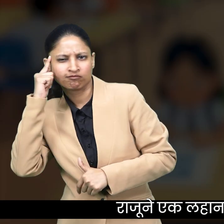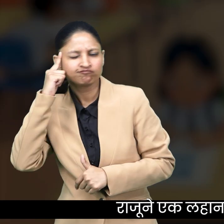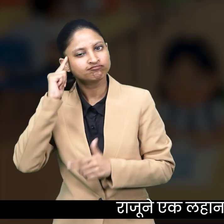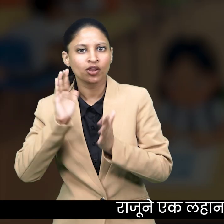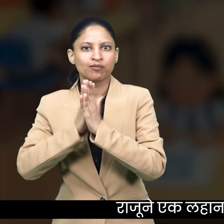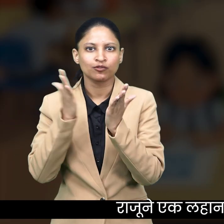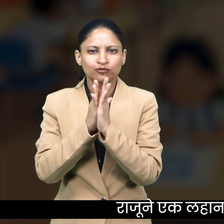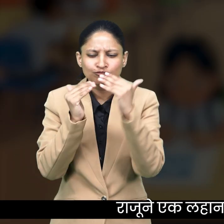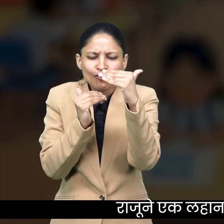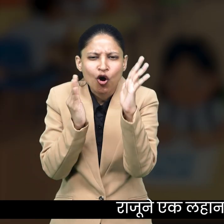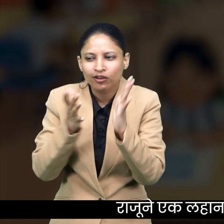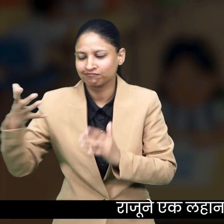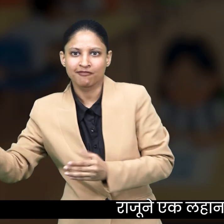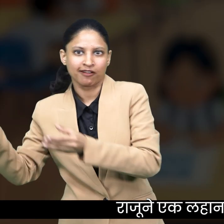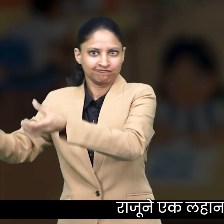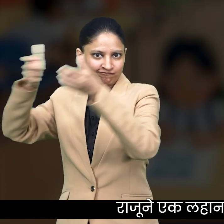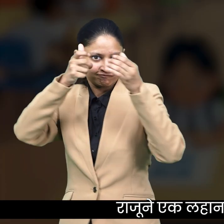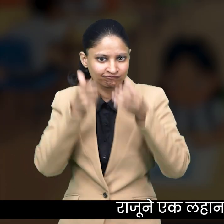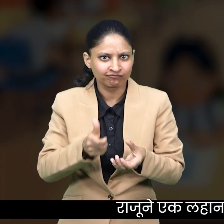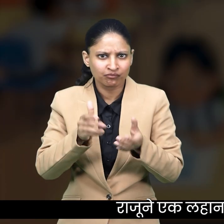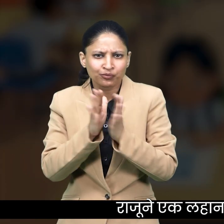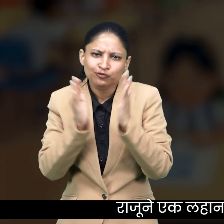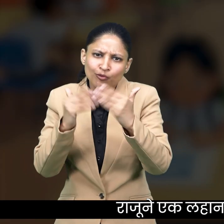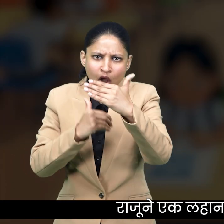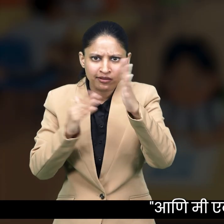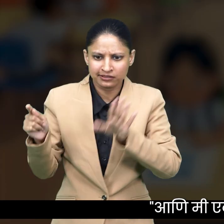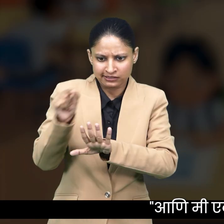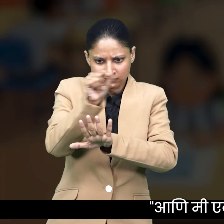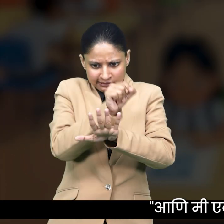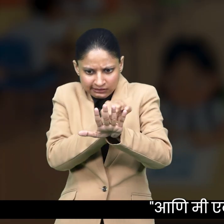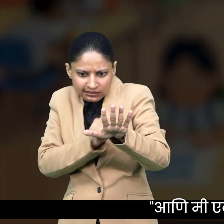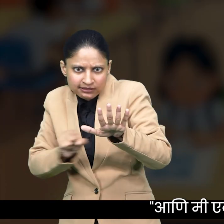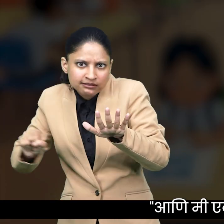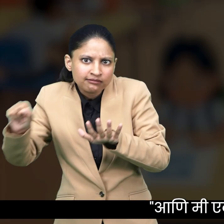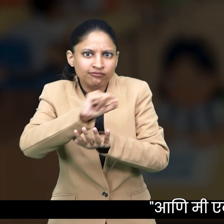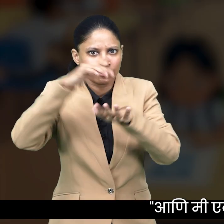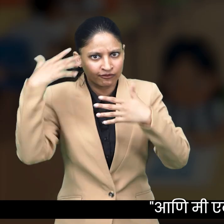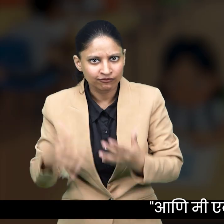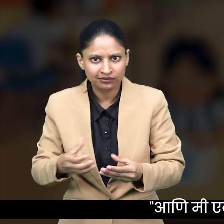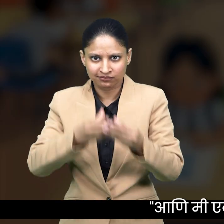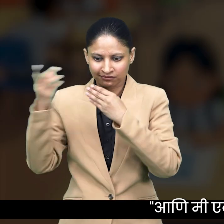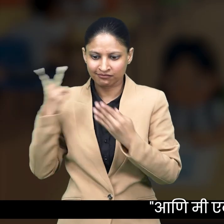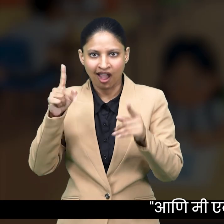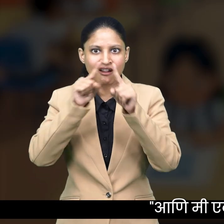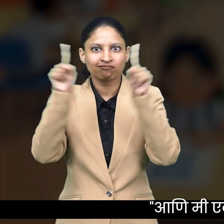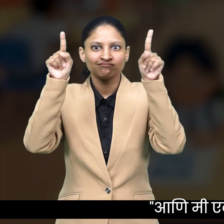राजूने एका लहान पुस्तक घेतले आणि त्याच्या बाजूने शोधले. आणि मी एक आयत बनवला, तो हसत